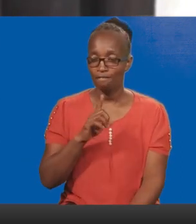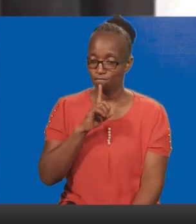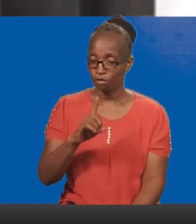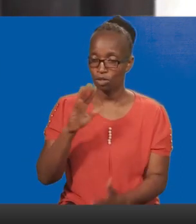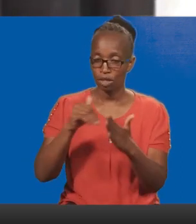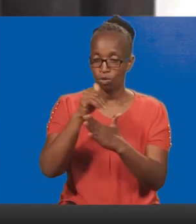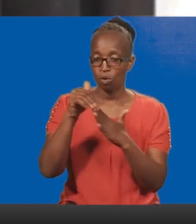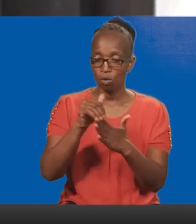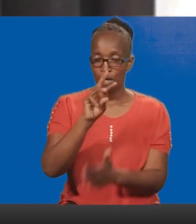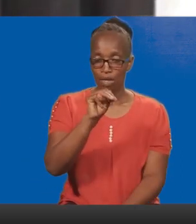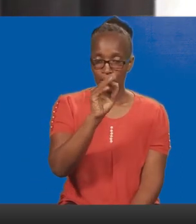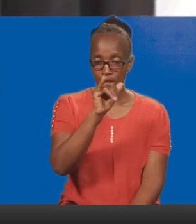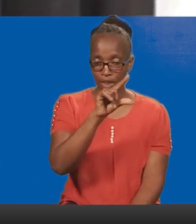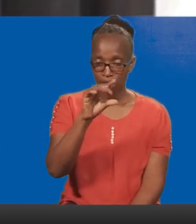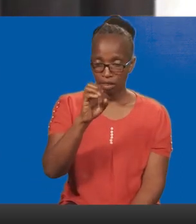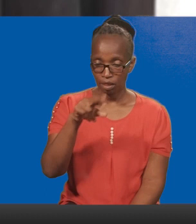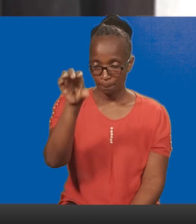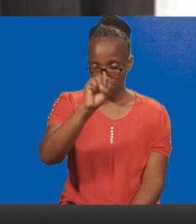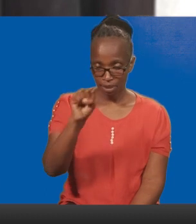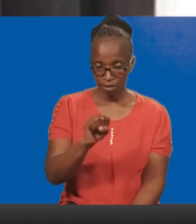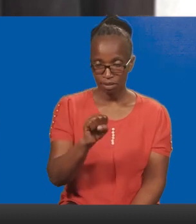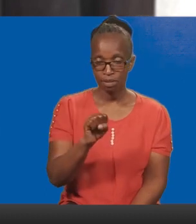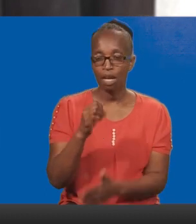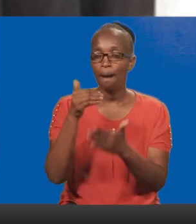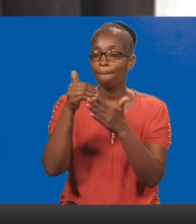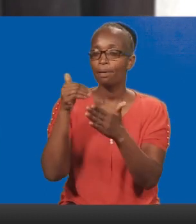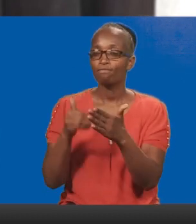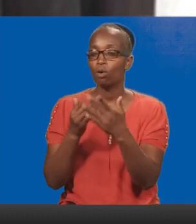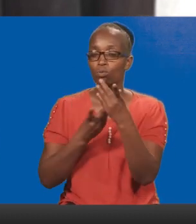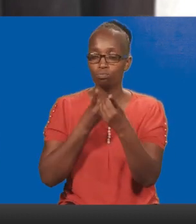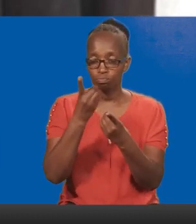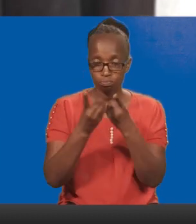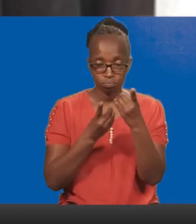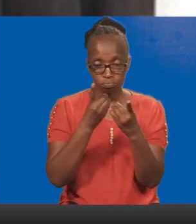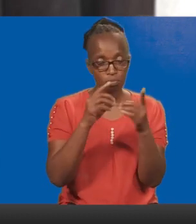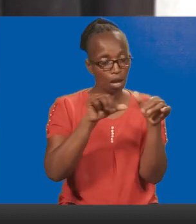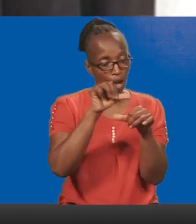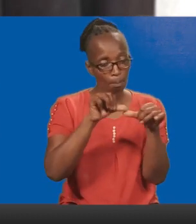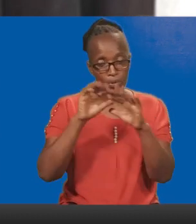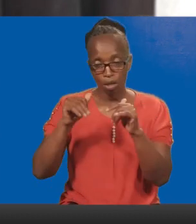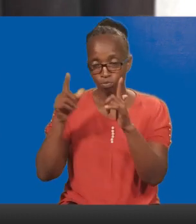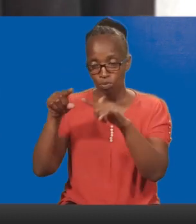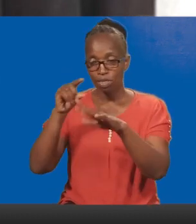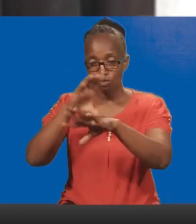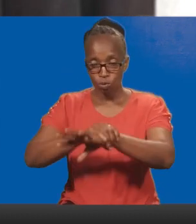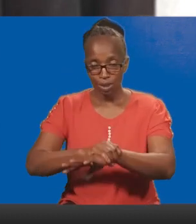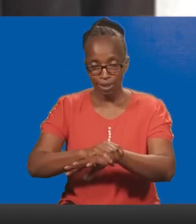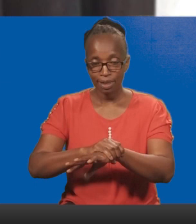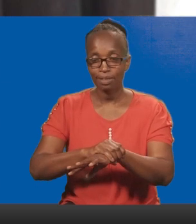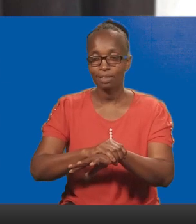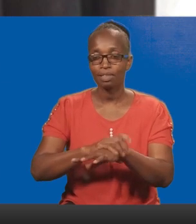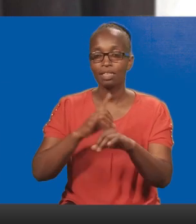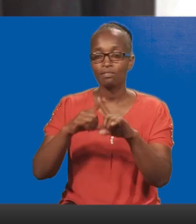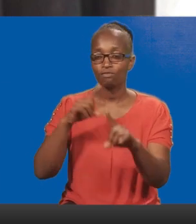mamish wale na nikaia milas kabla hatu v mtaa